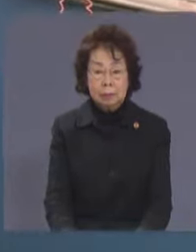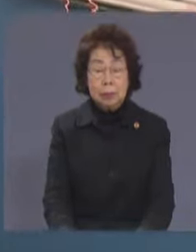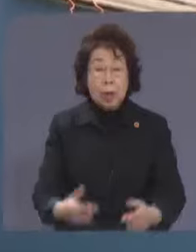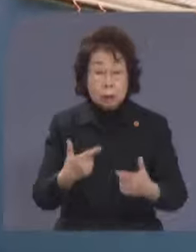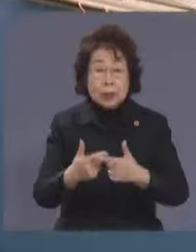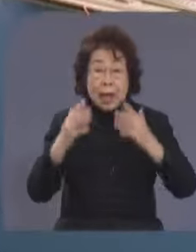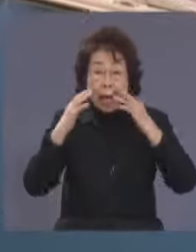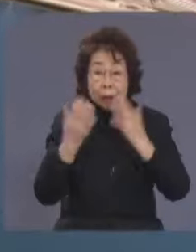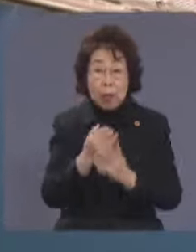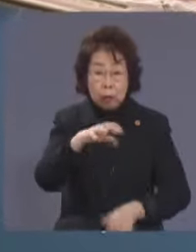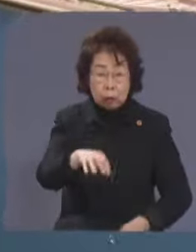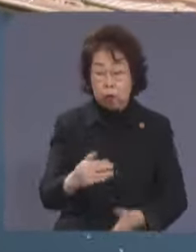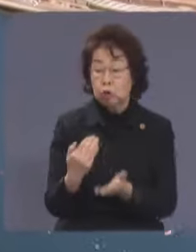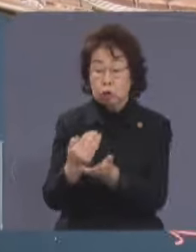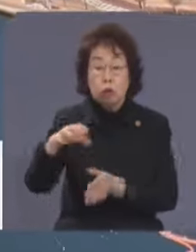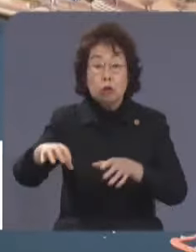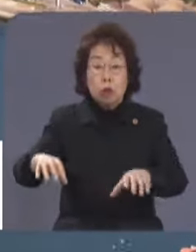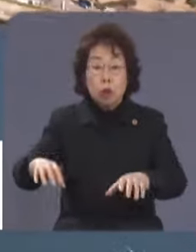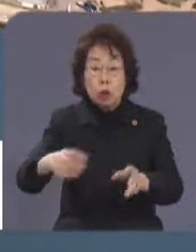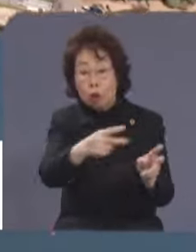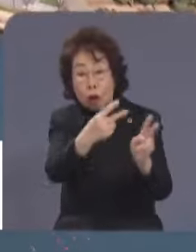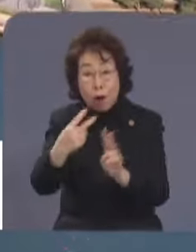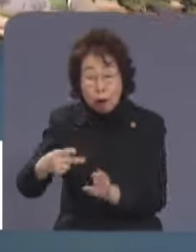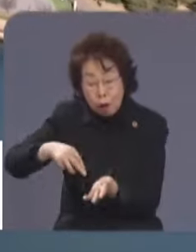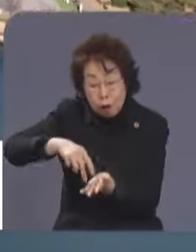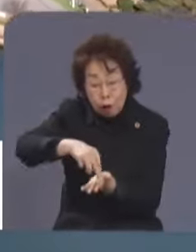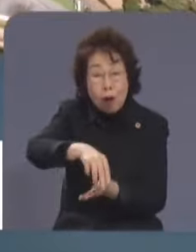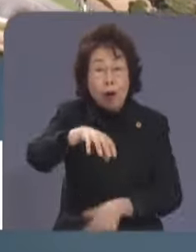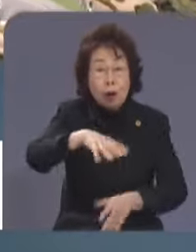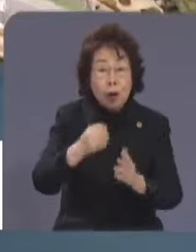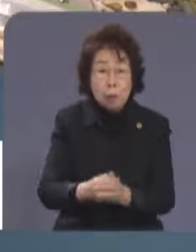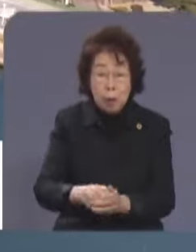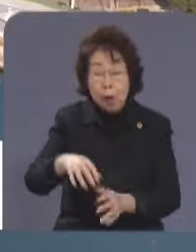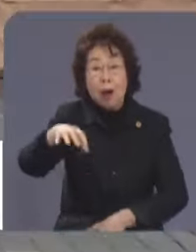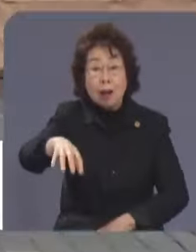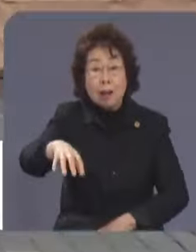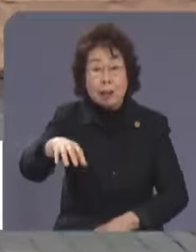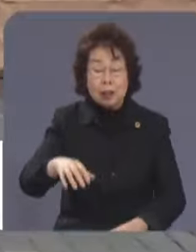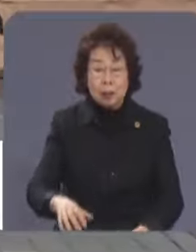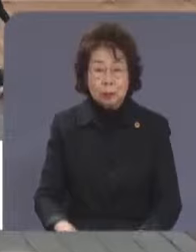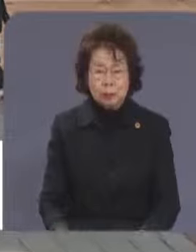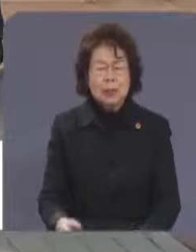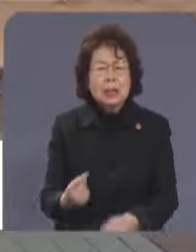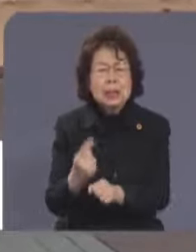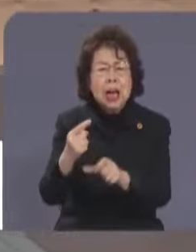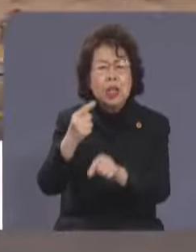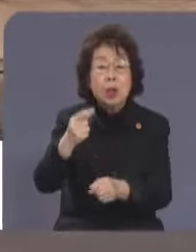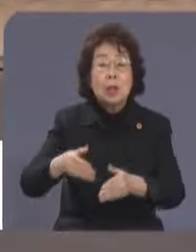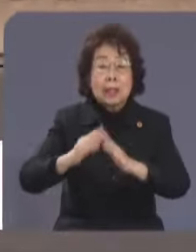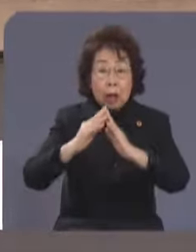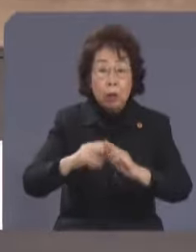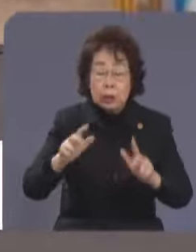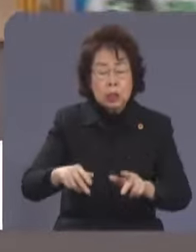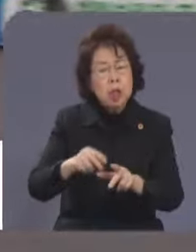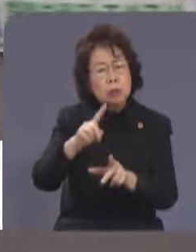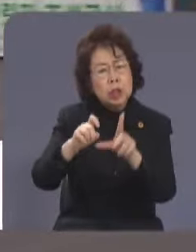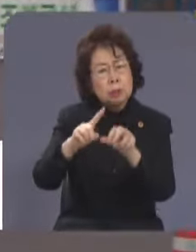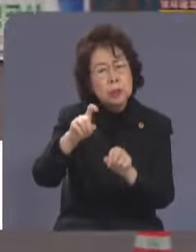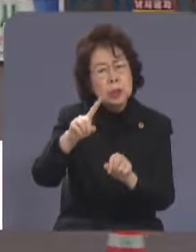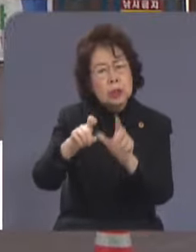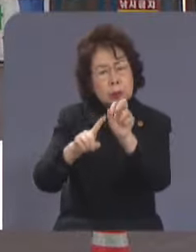부산 해운대구와 수영구를 잇는 보행교, 수영강 휴먼브릿지입니다. 지난해 1월 착공해 현재